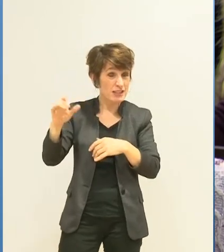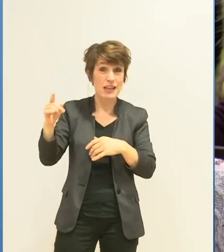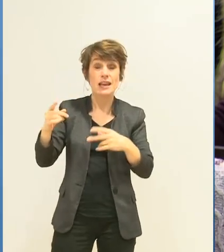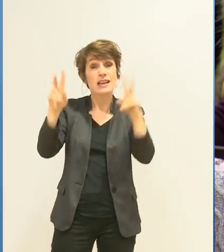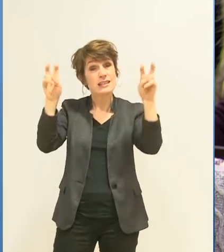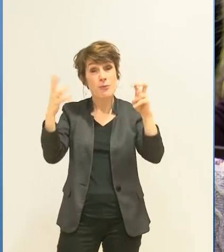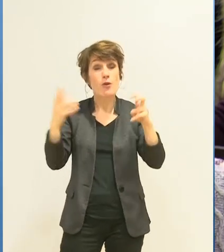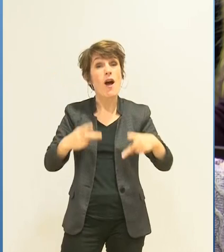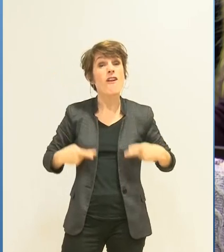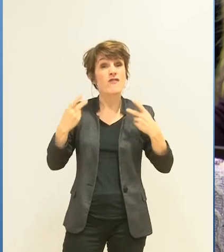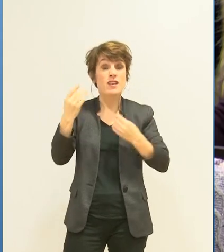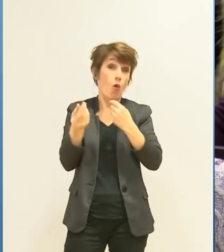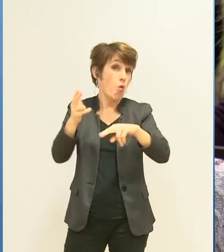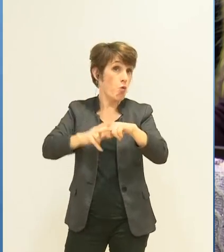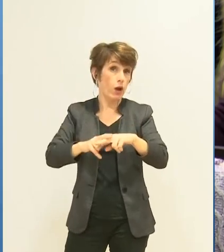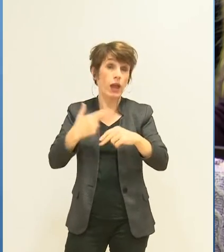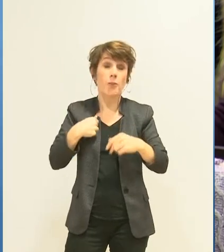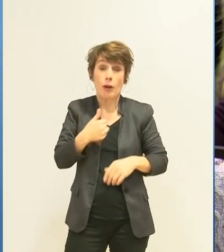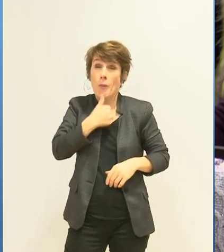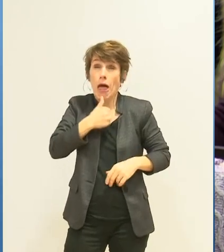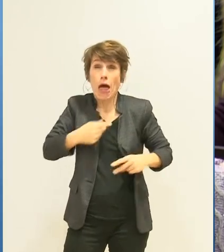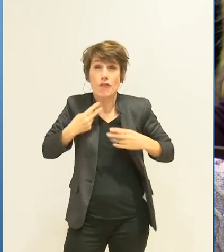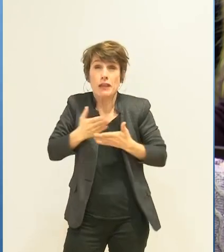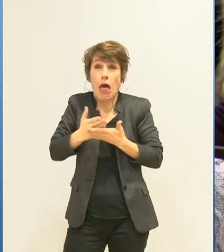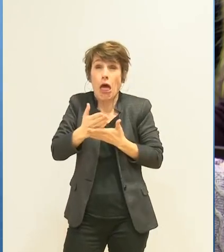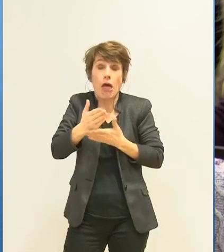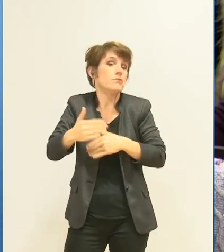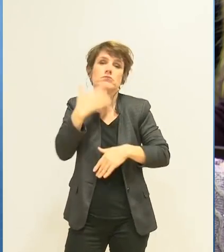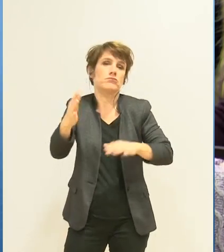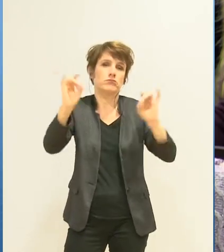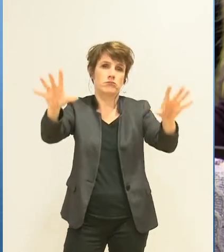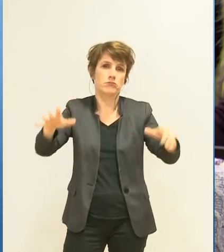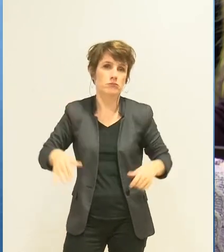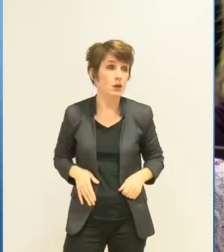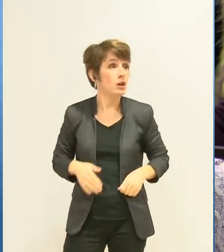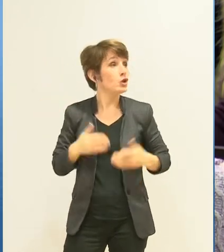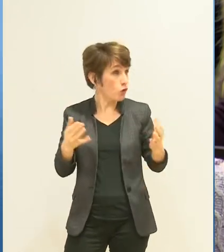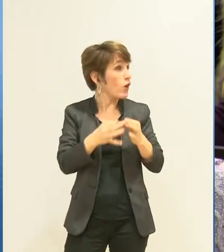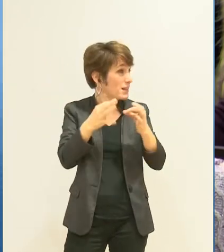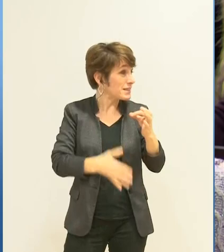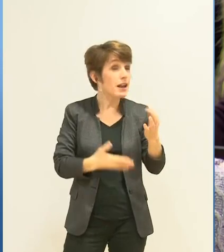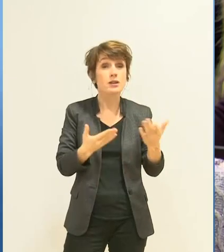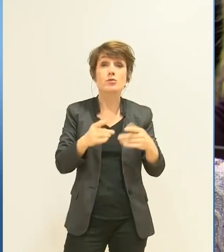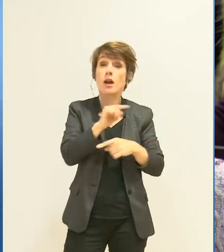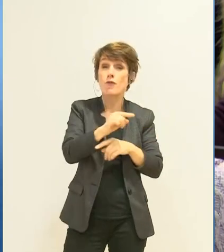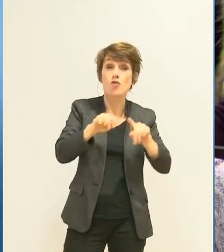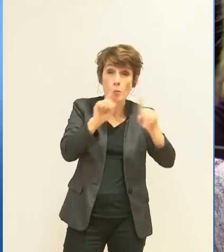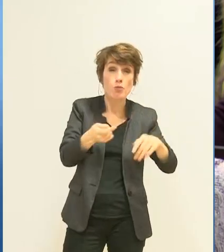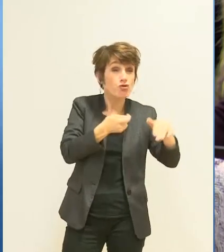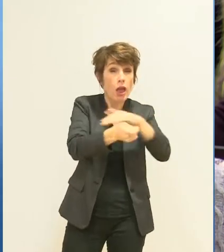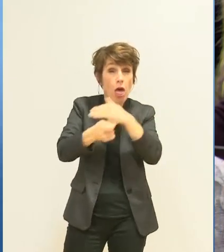crevé mais ne pas survivre donc voilà les implications concrètes de vos budgets dans le quotidien des grenoblois je vous